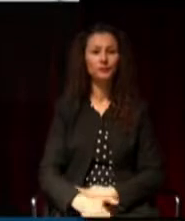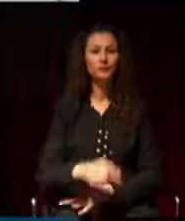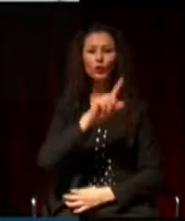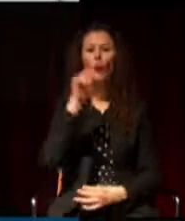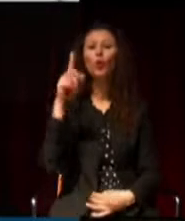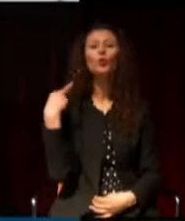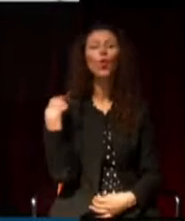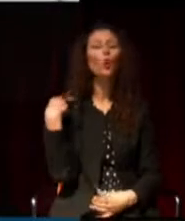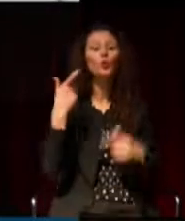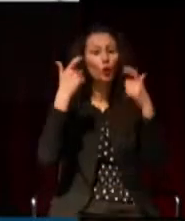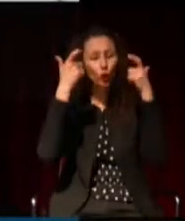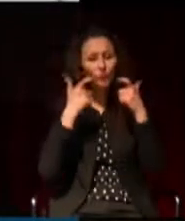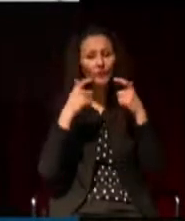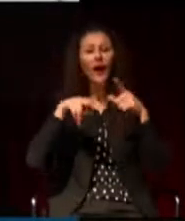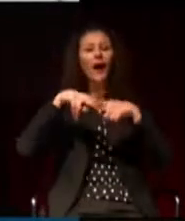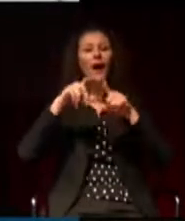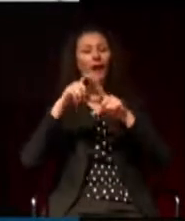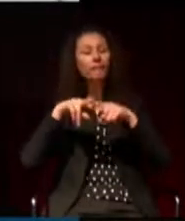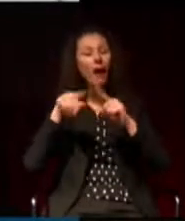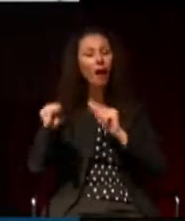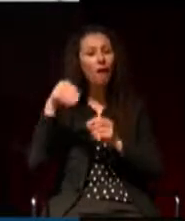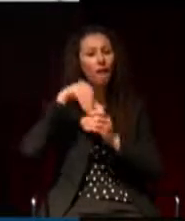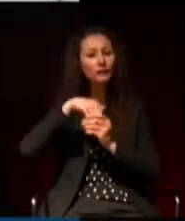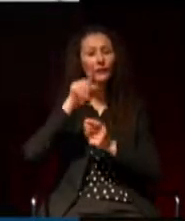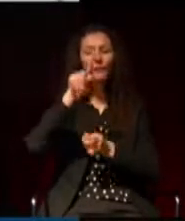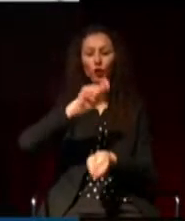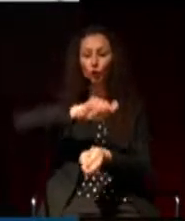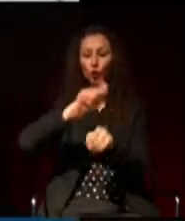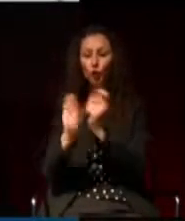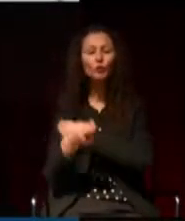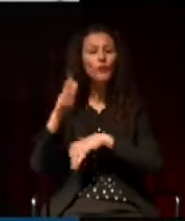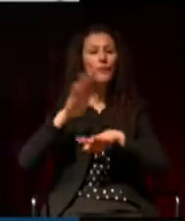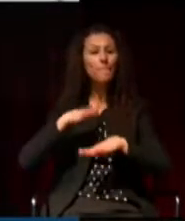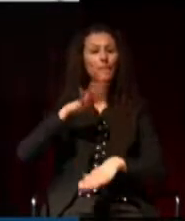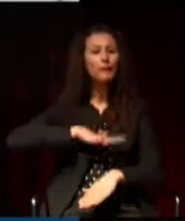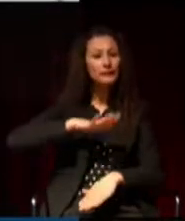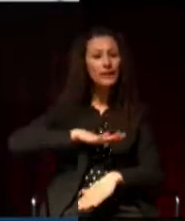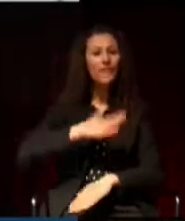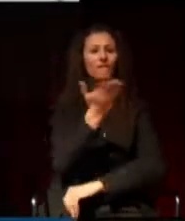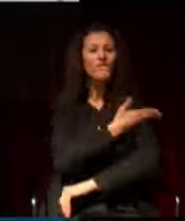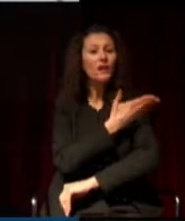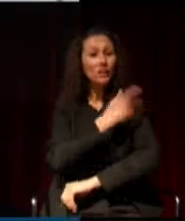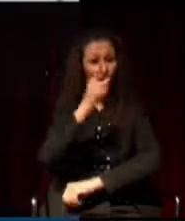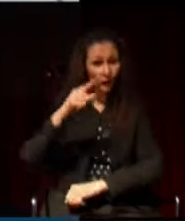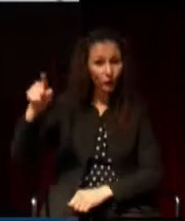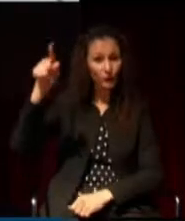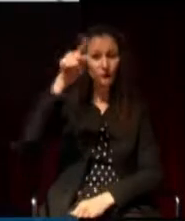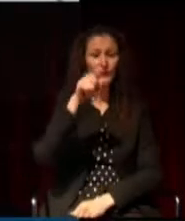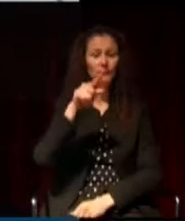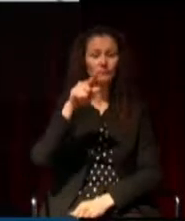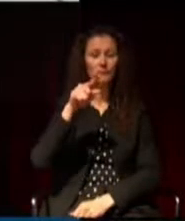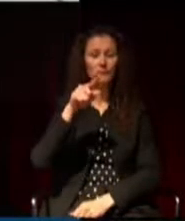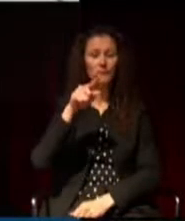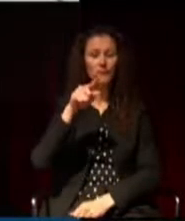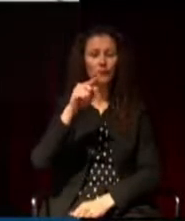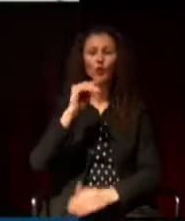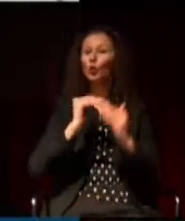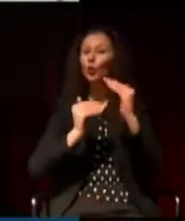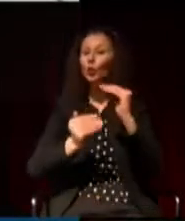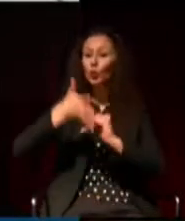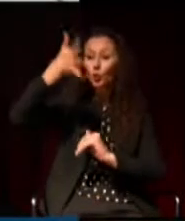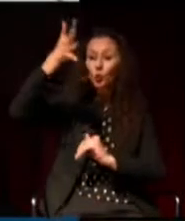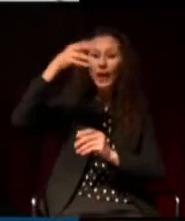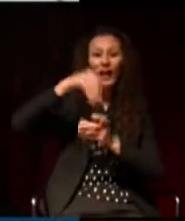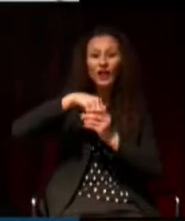10 nolu hükümde ise ada bazlı bir dönüşüm yapmak isteyen vatandaşlarımızın yükseklik